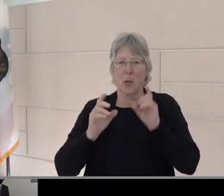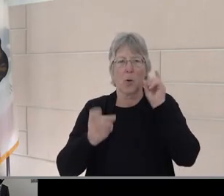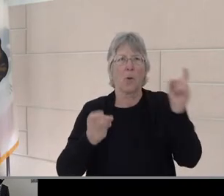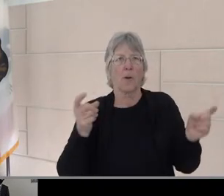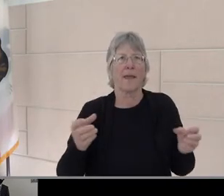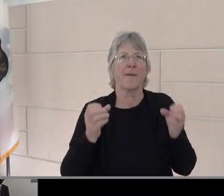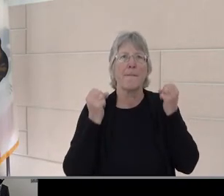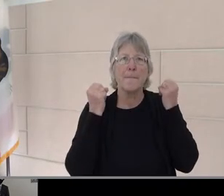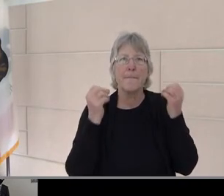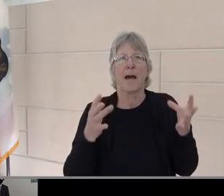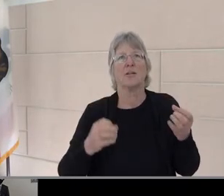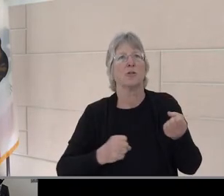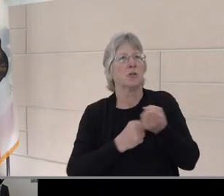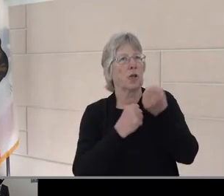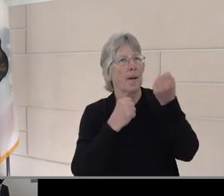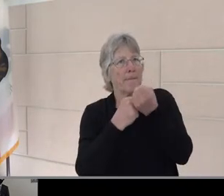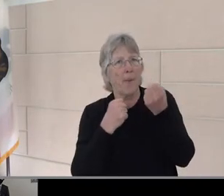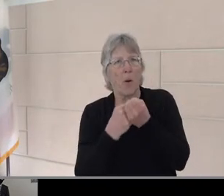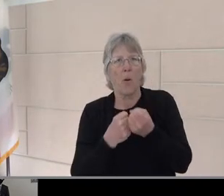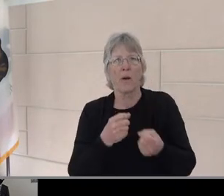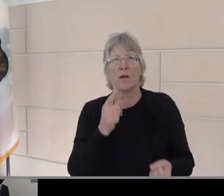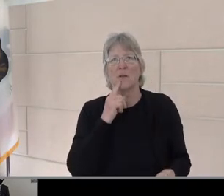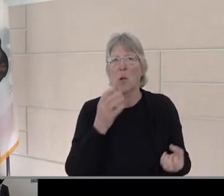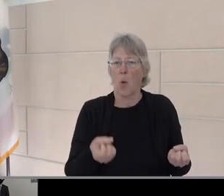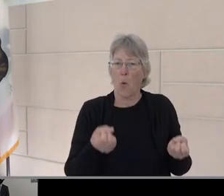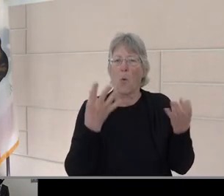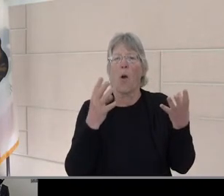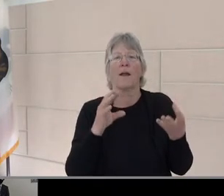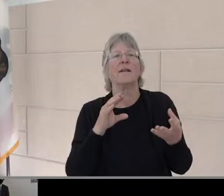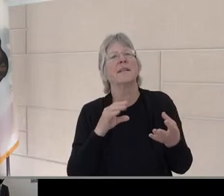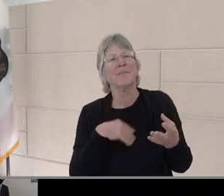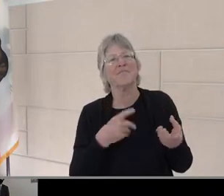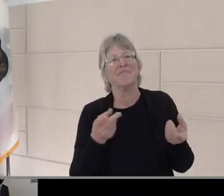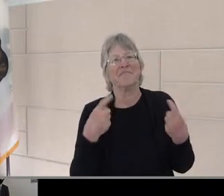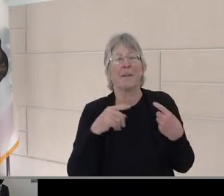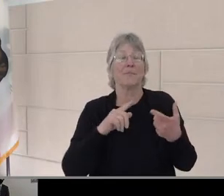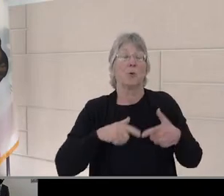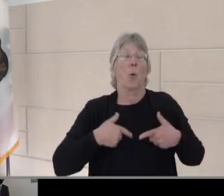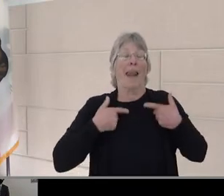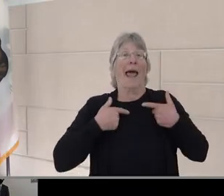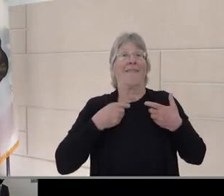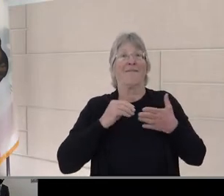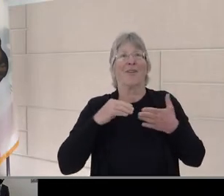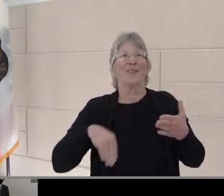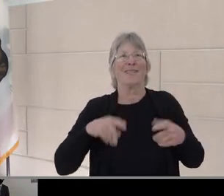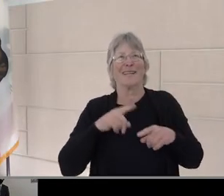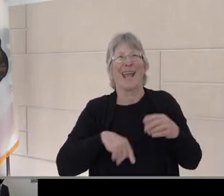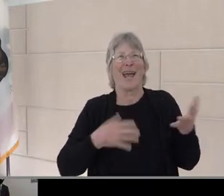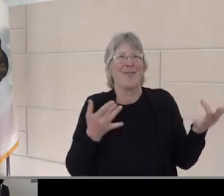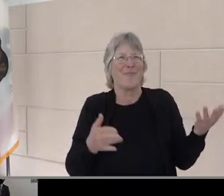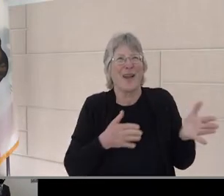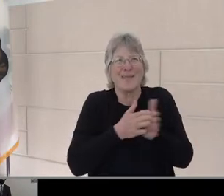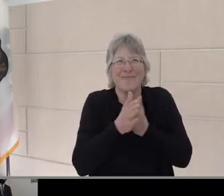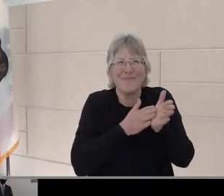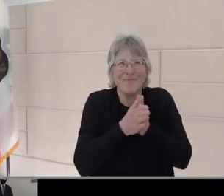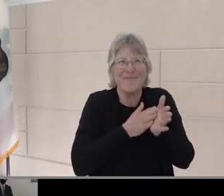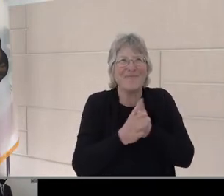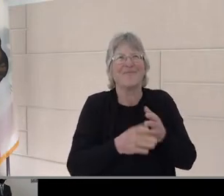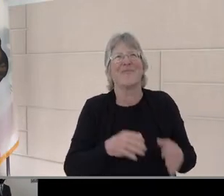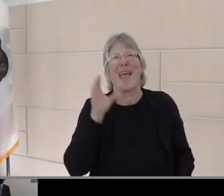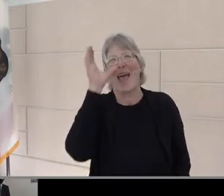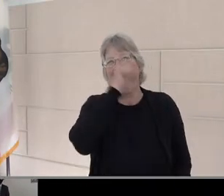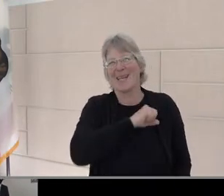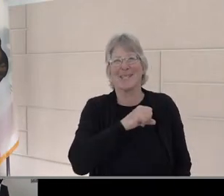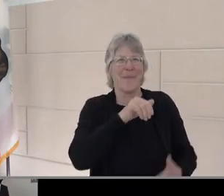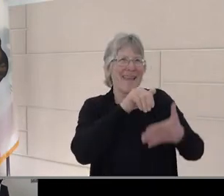វិធី Math Olympian នឹងត្រូវការគ្រប់គ្រងទៅទួលនឹងចំនួនហើយជានឹងប